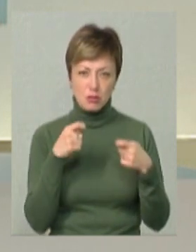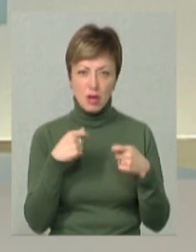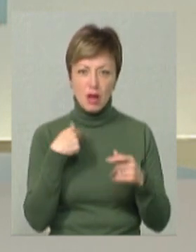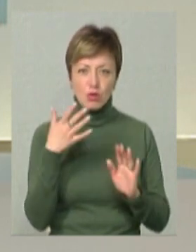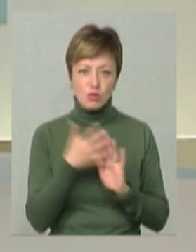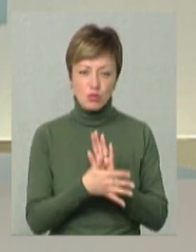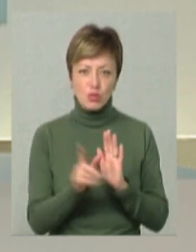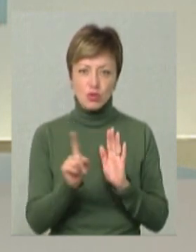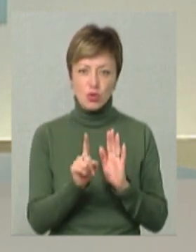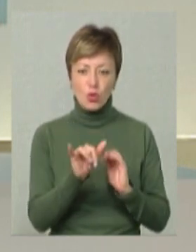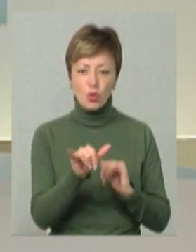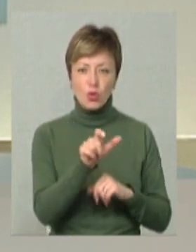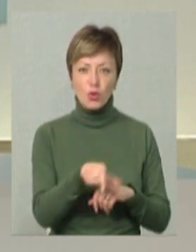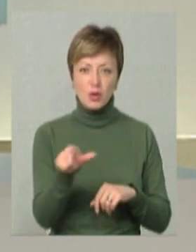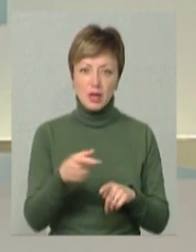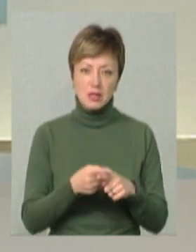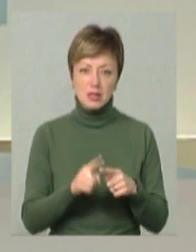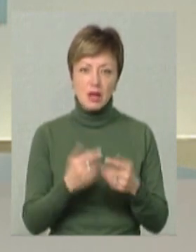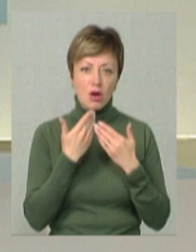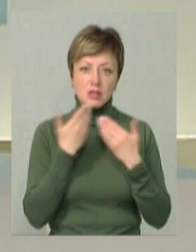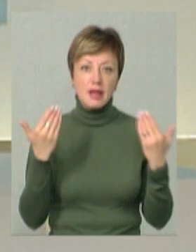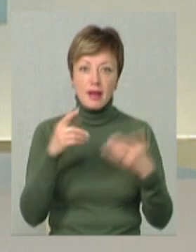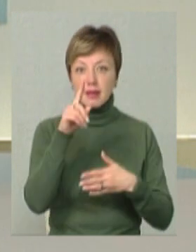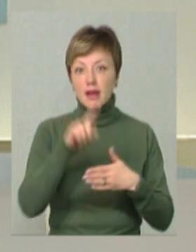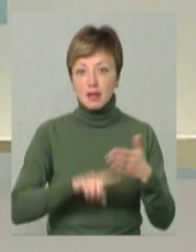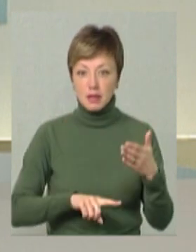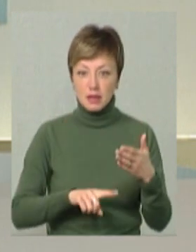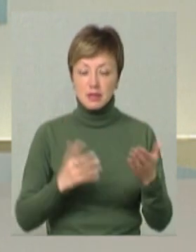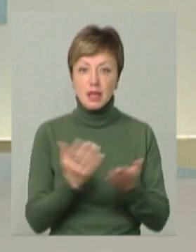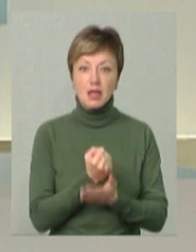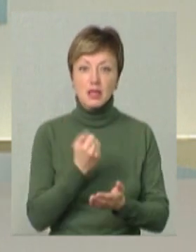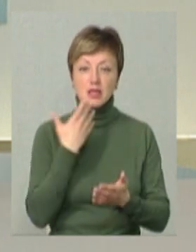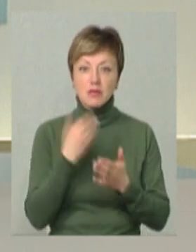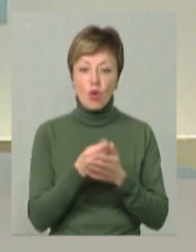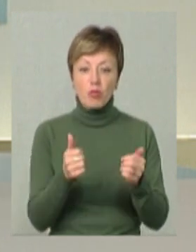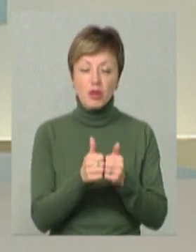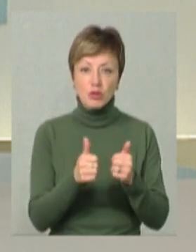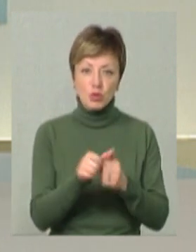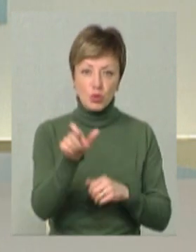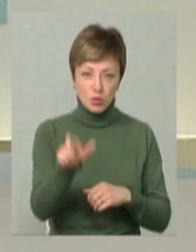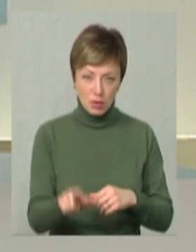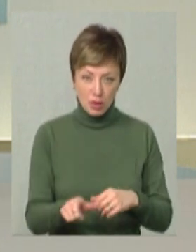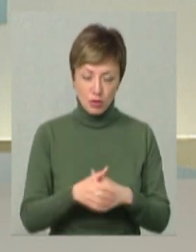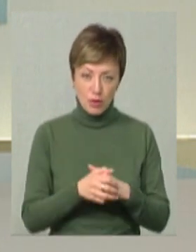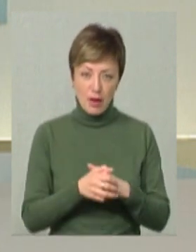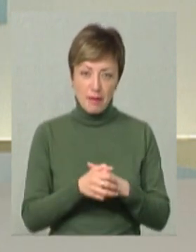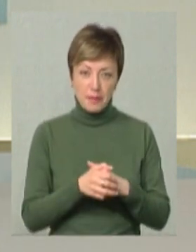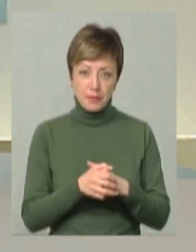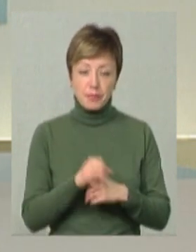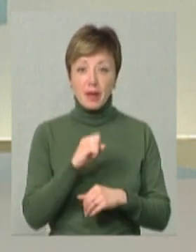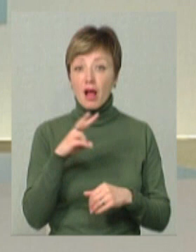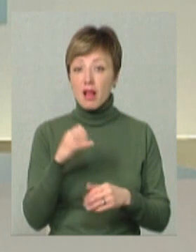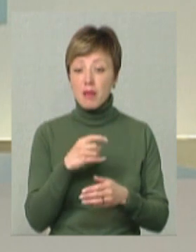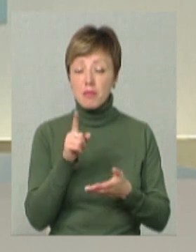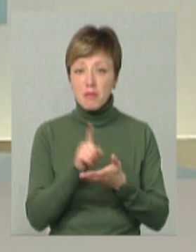Я розумію, що у людей це якась остання надія, так, знайти свого близьку свою рідну людину. Але